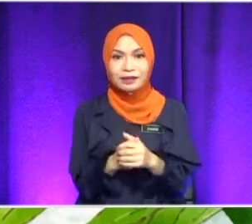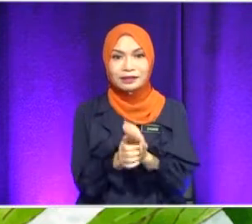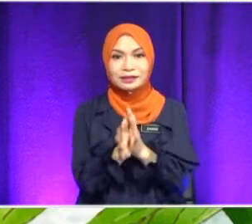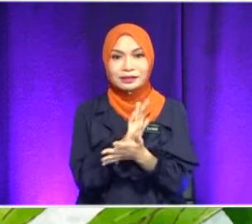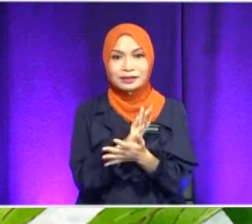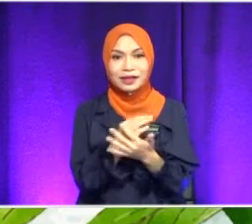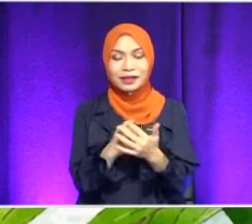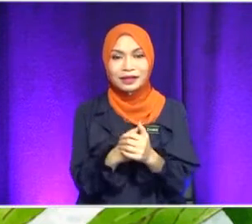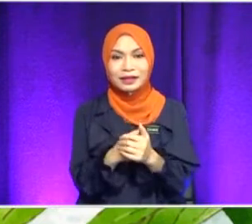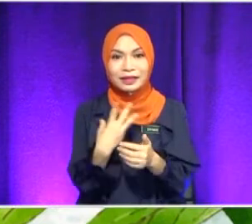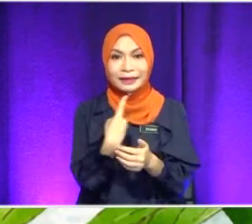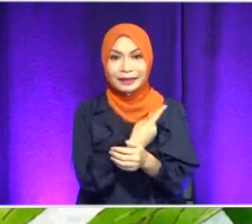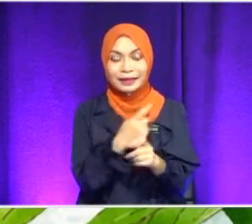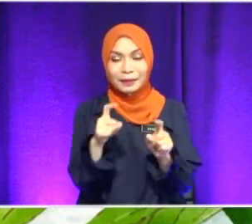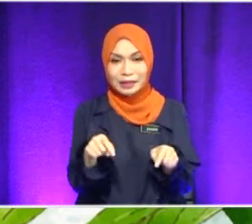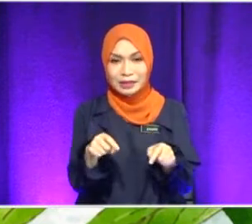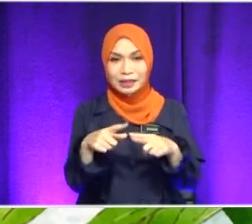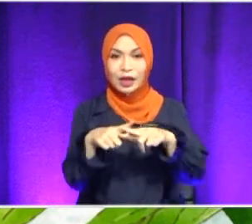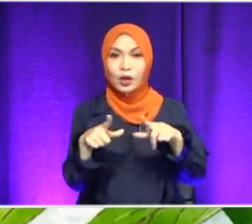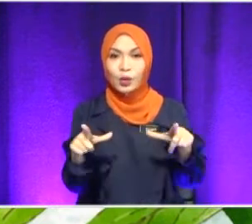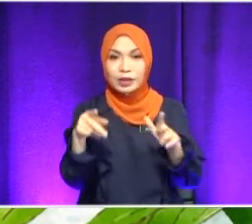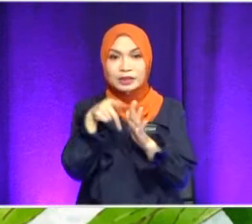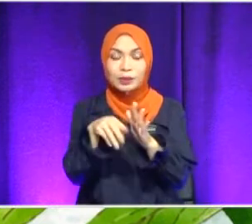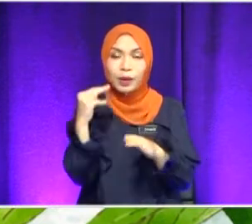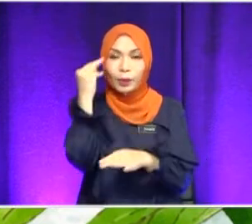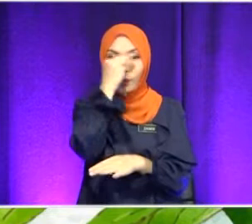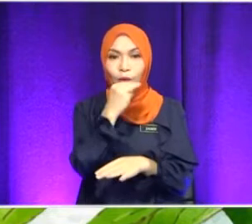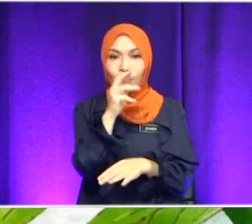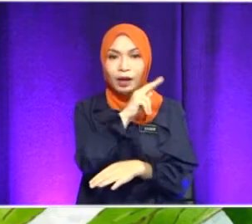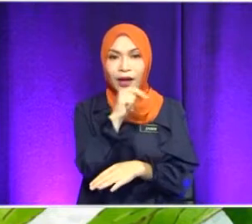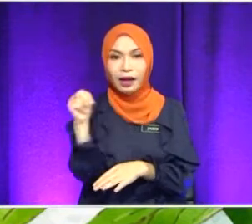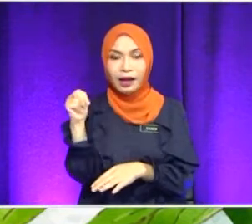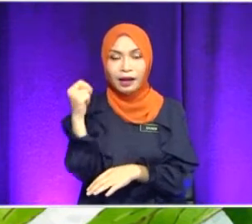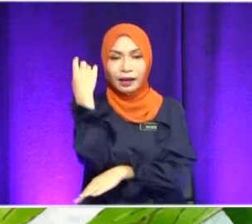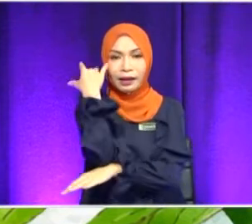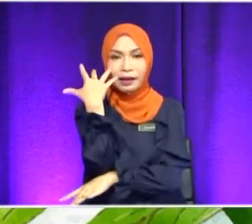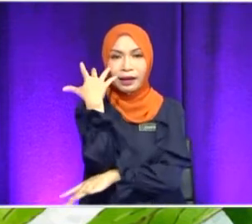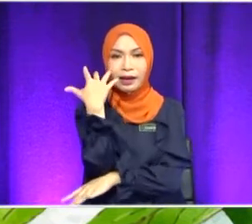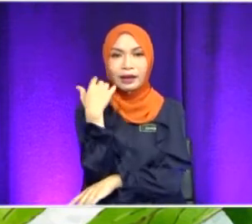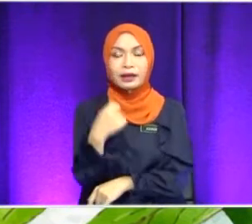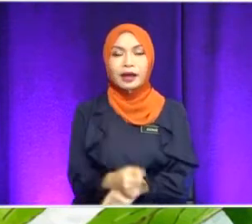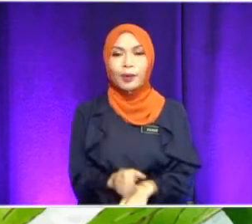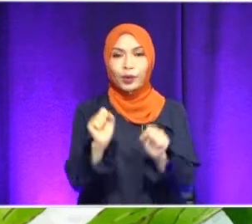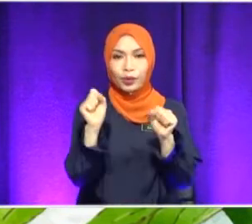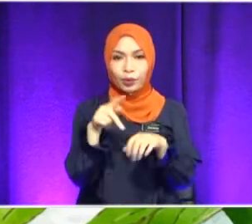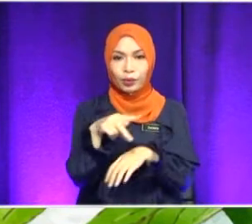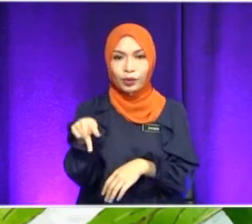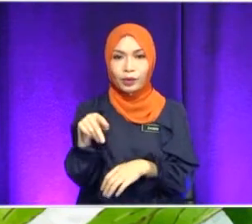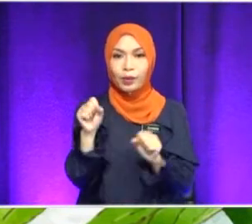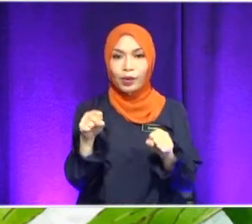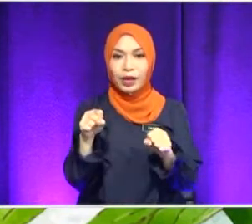Hai apabila dia minta kado kecil 451 pemakaian ataupun bertambah Oke